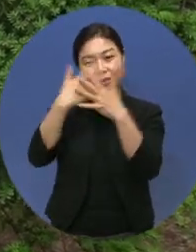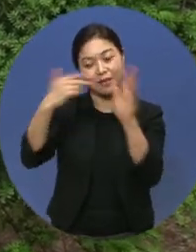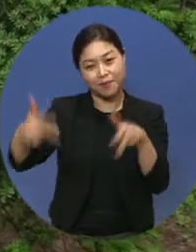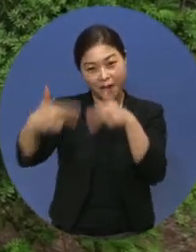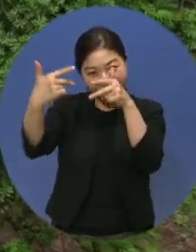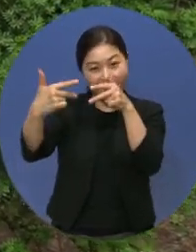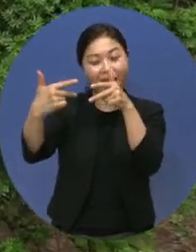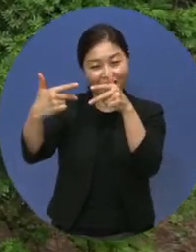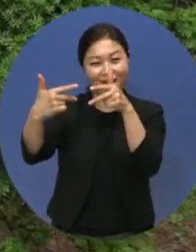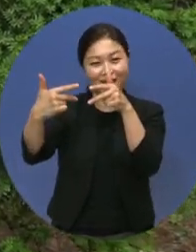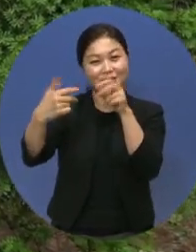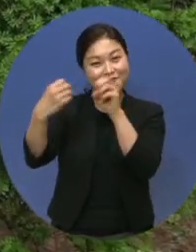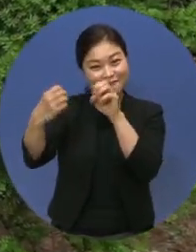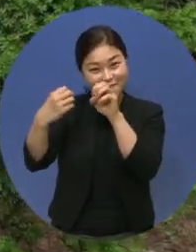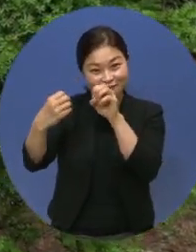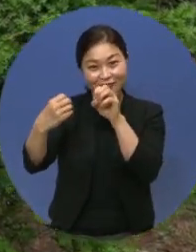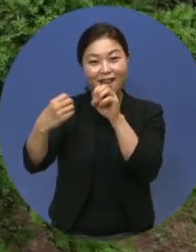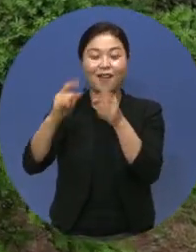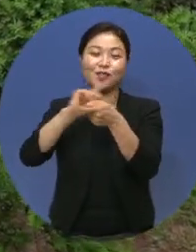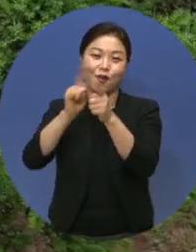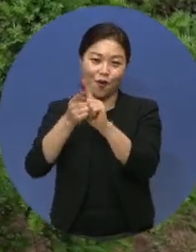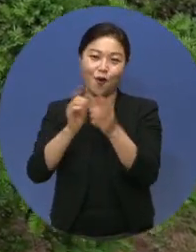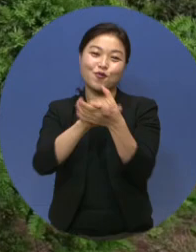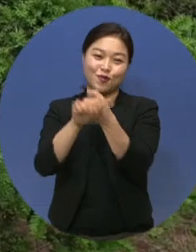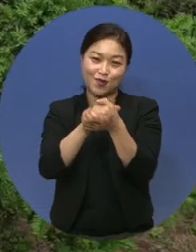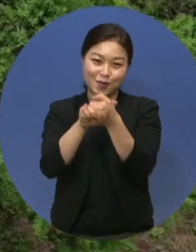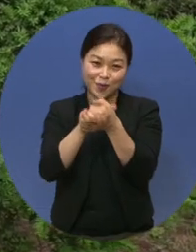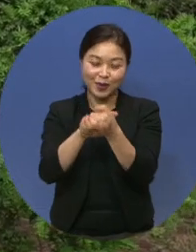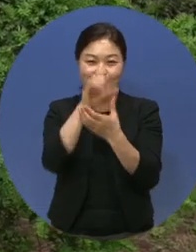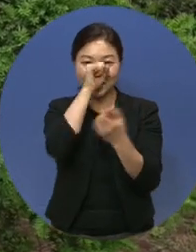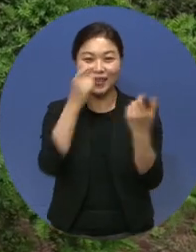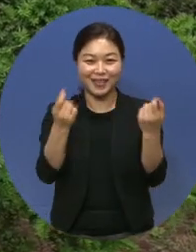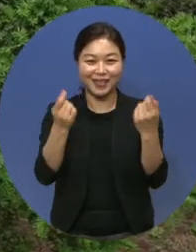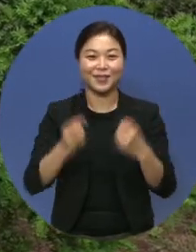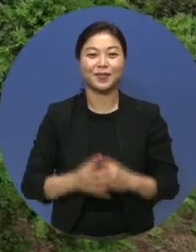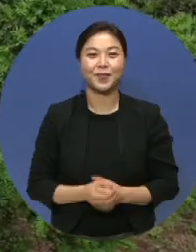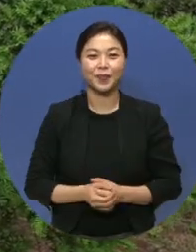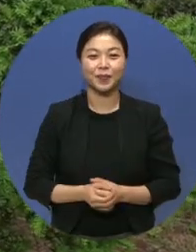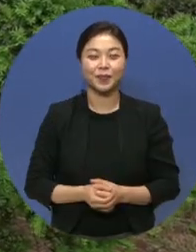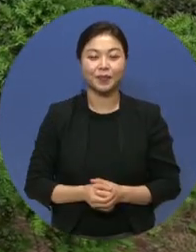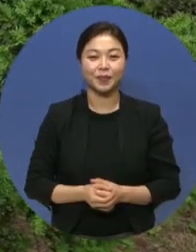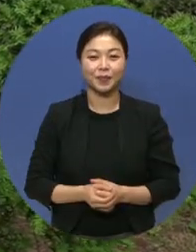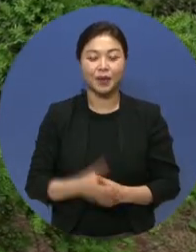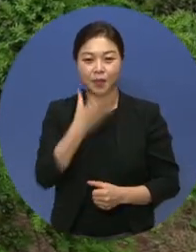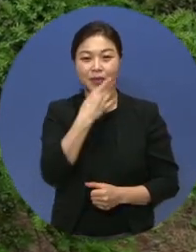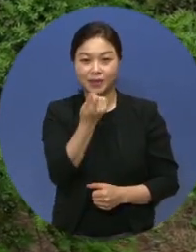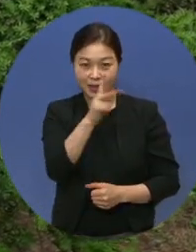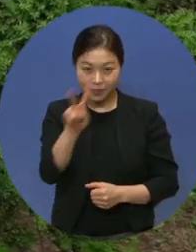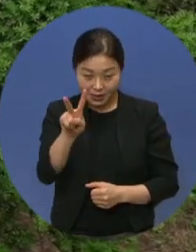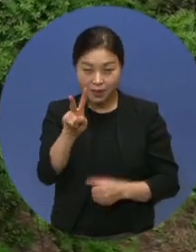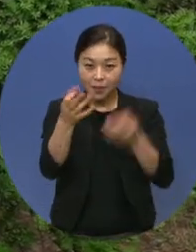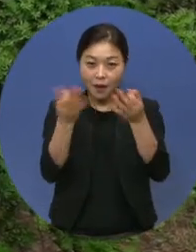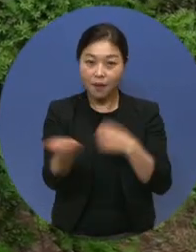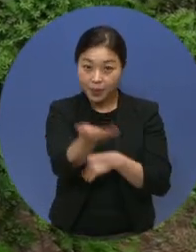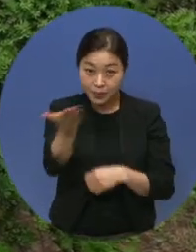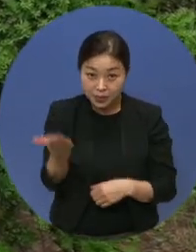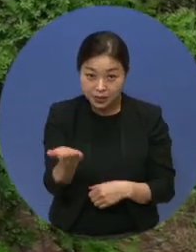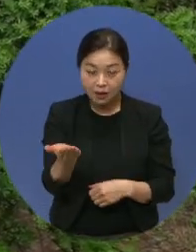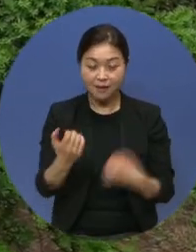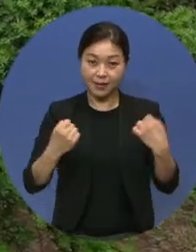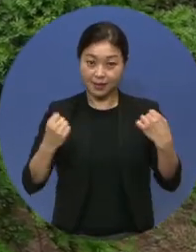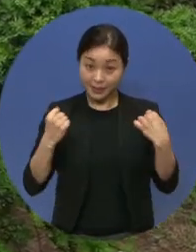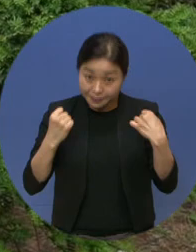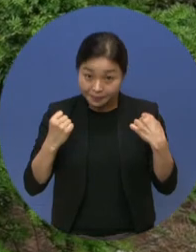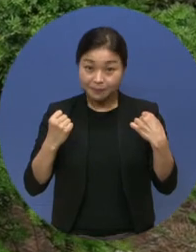이게 서로가 우애를 나누시면 좋겠습니다. 아, 복지TV 시청자 여러분, 더욱더